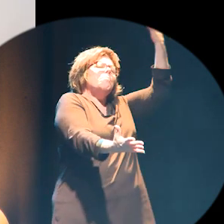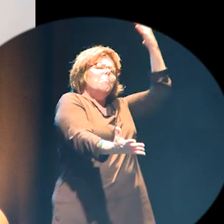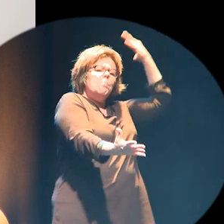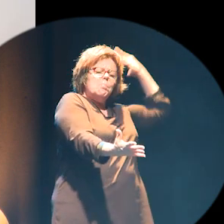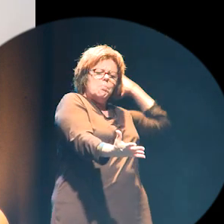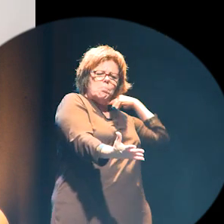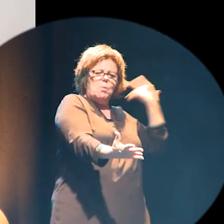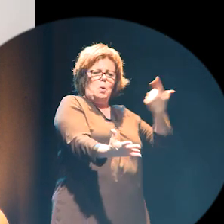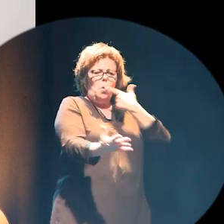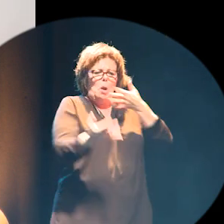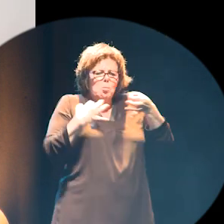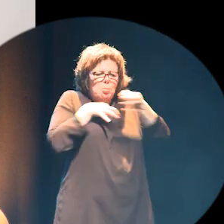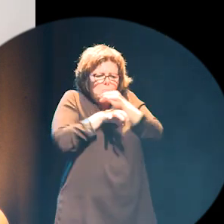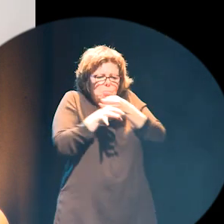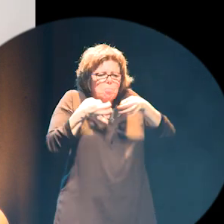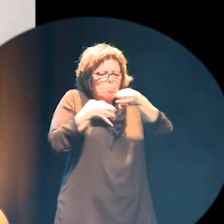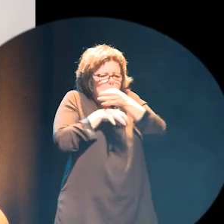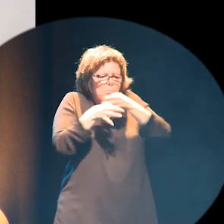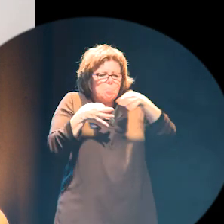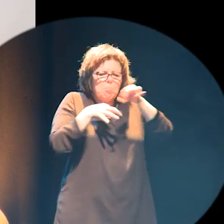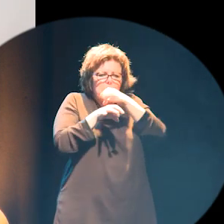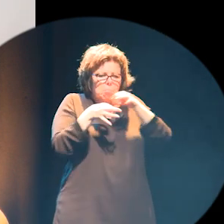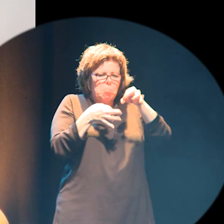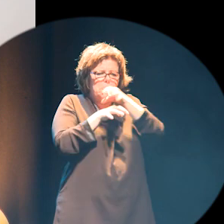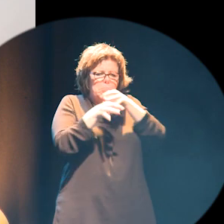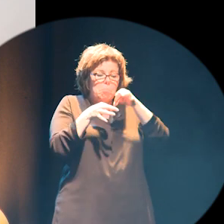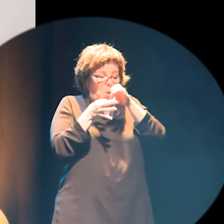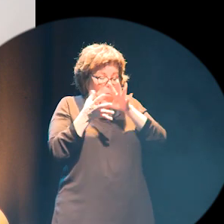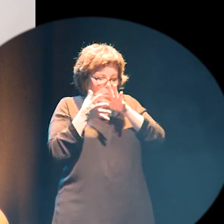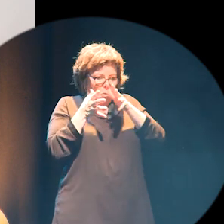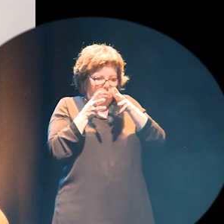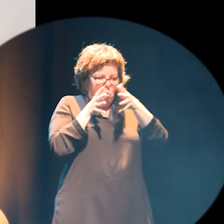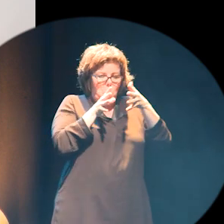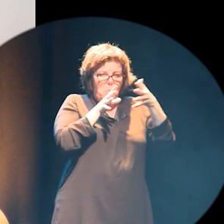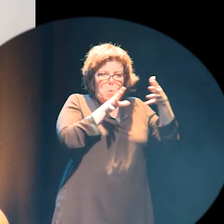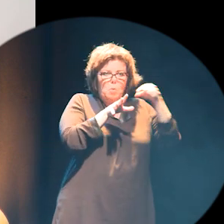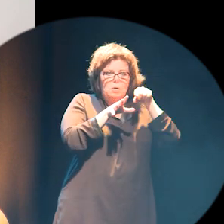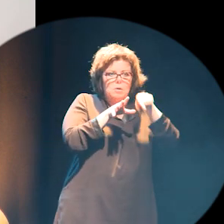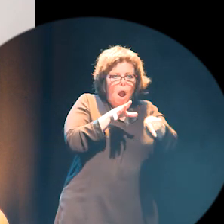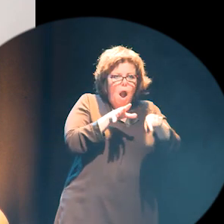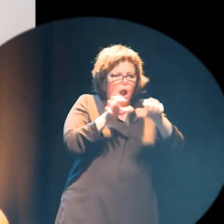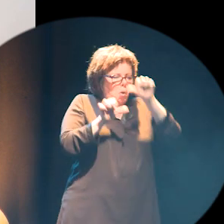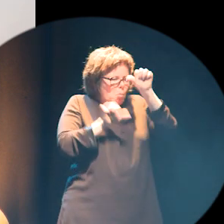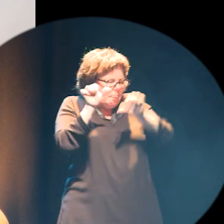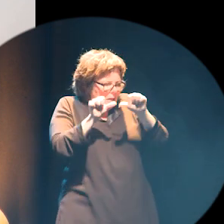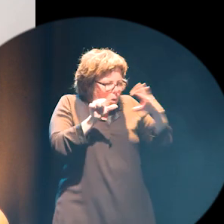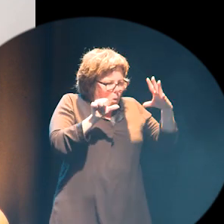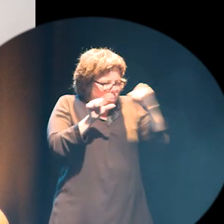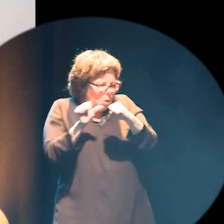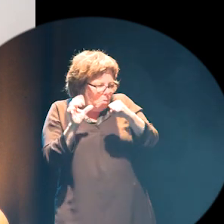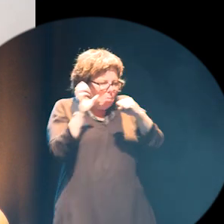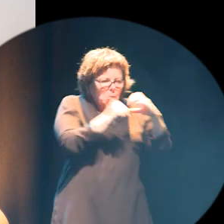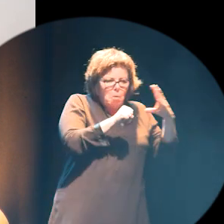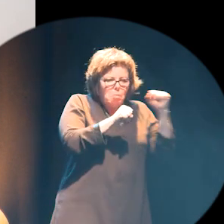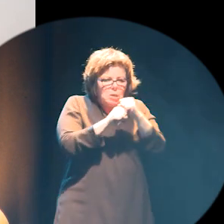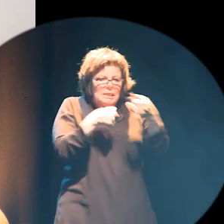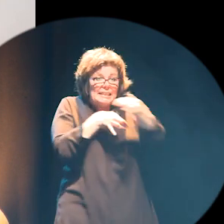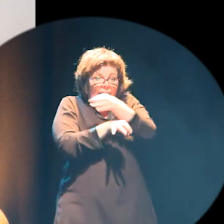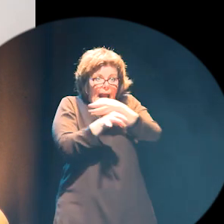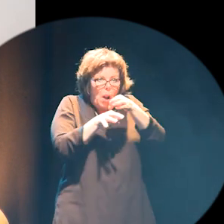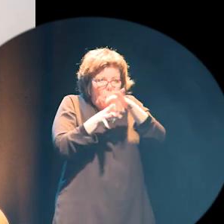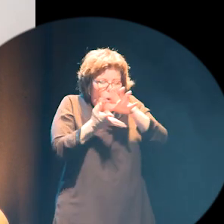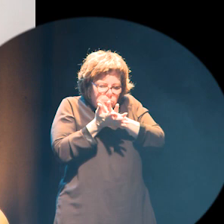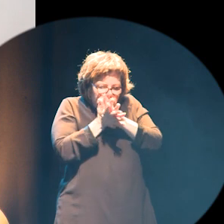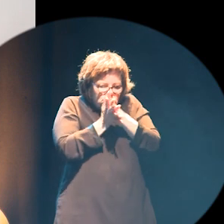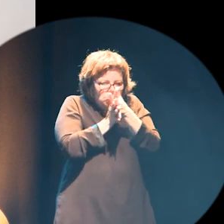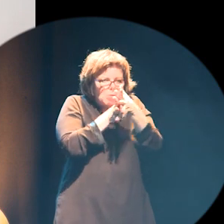zooplancton. Alors, ils interagissent entre eux, attaques virales, compétition, prédation, symbiose,